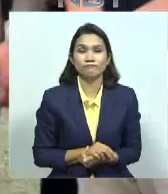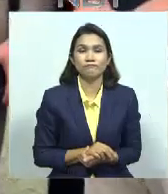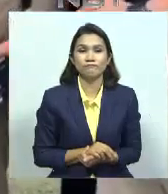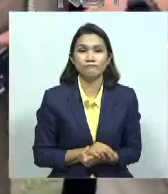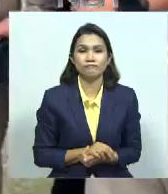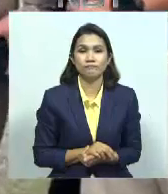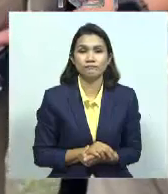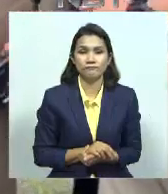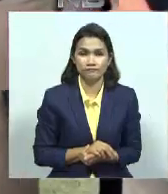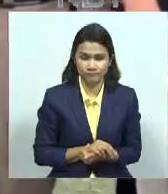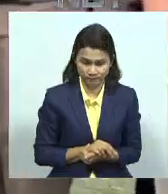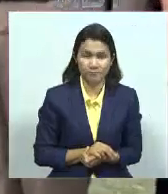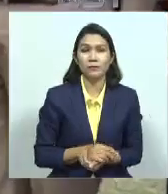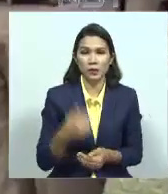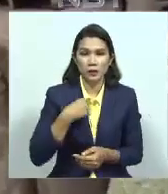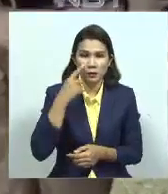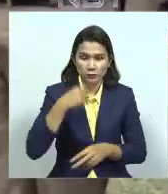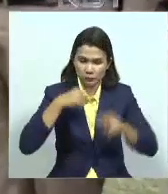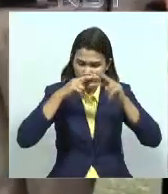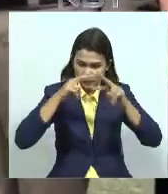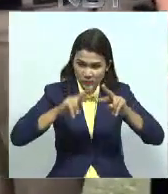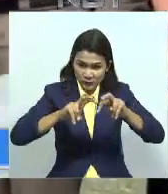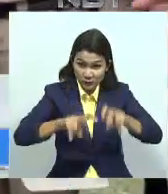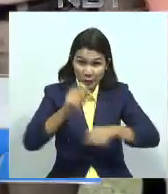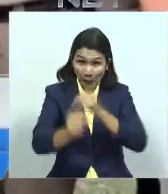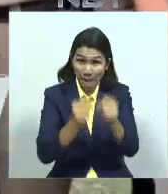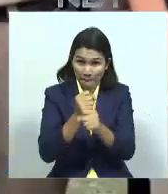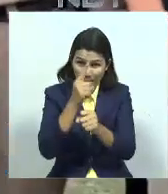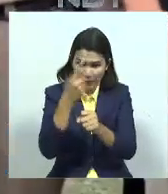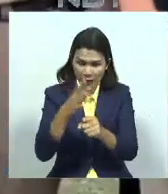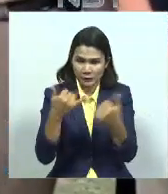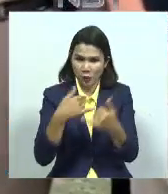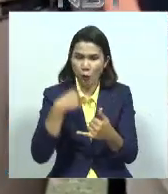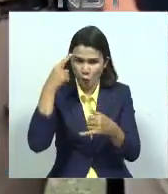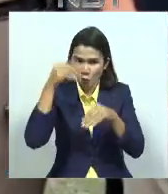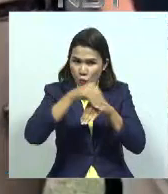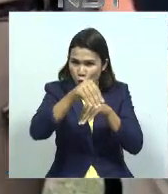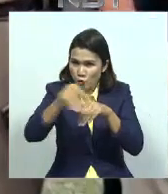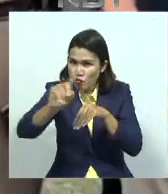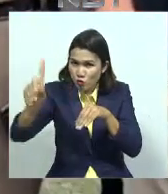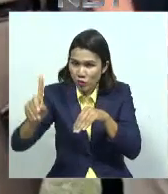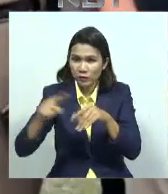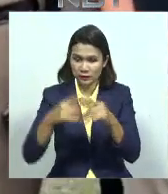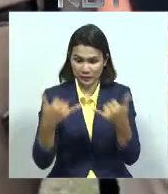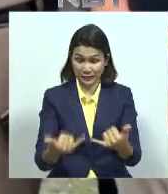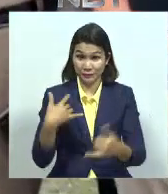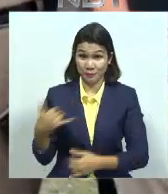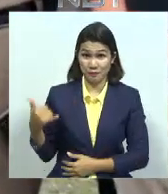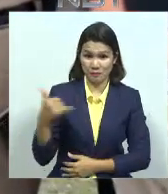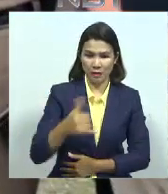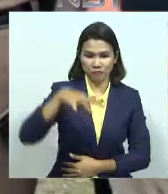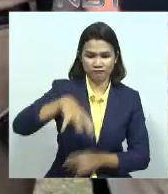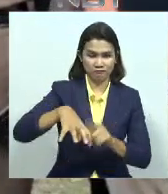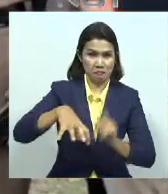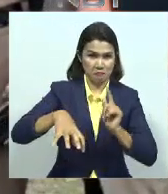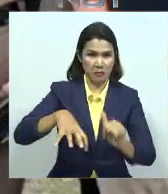สวนมาเป็นเวลาร่วม1ปีนะครับจนกระทั่งทราบเครือข่ายทั้งหมดและวันนี้เป้าหมายที่เข้าล้วนเป็นเป้าหมายใหญ่และเป้าหมายสำ